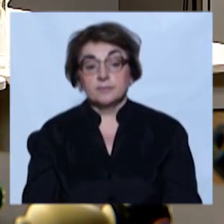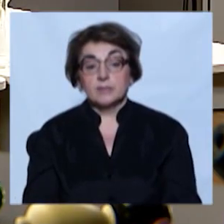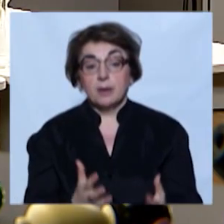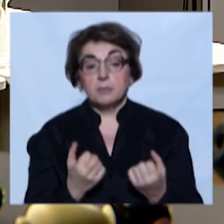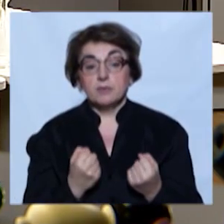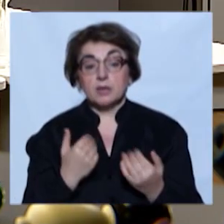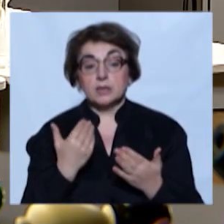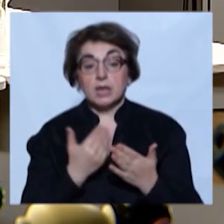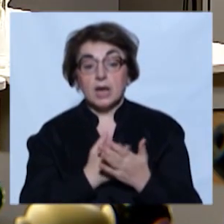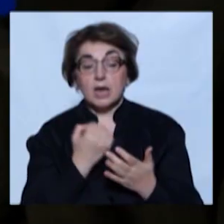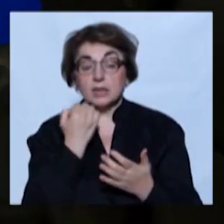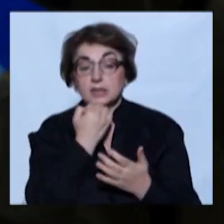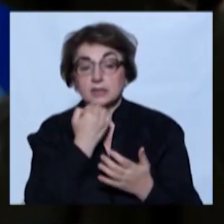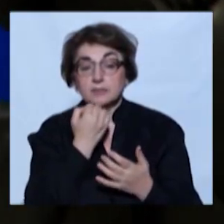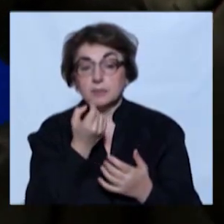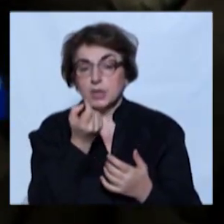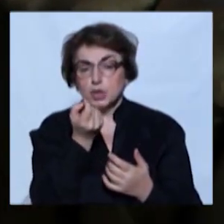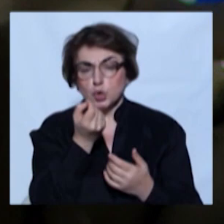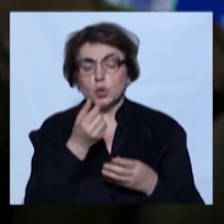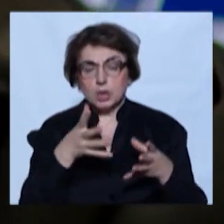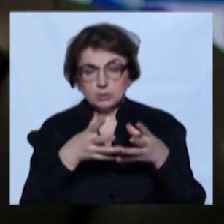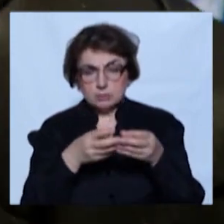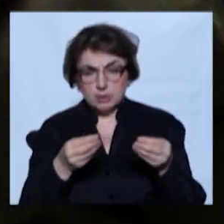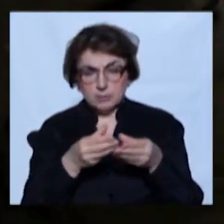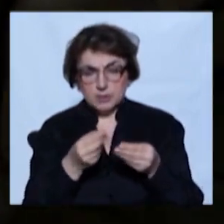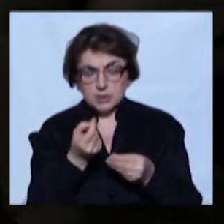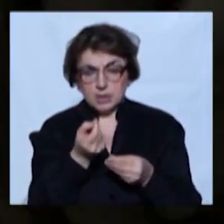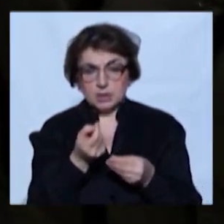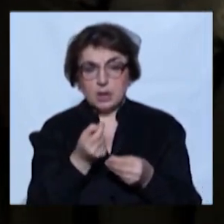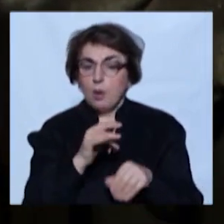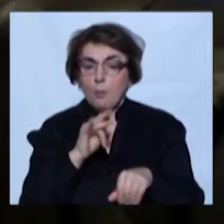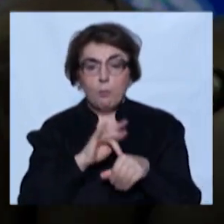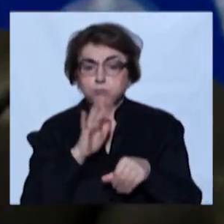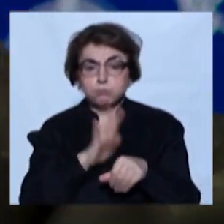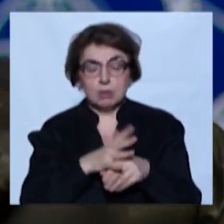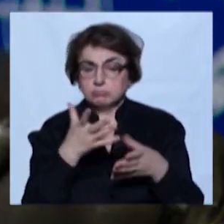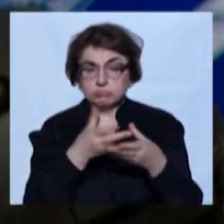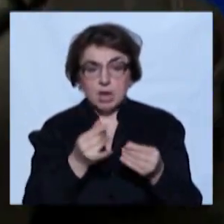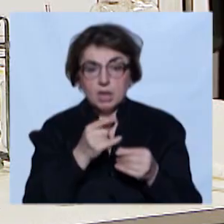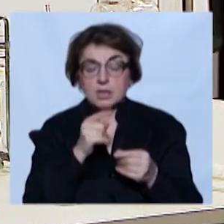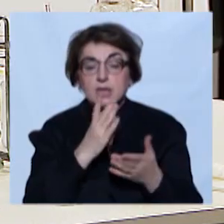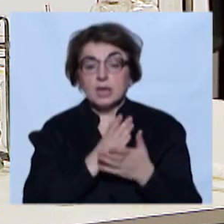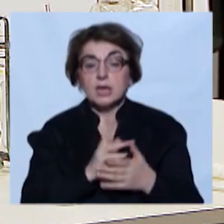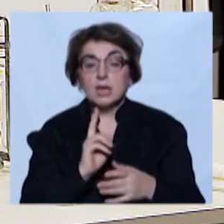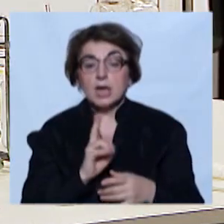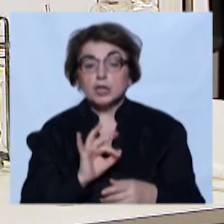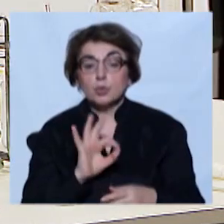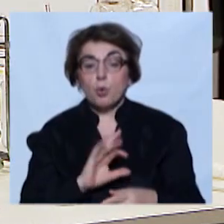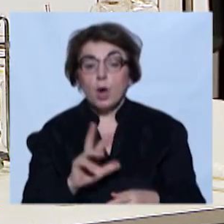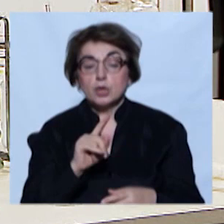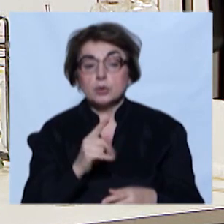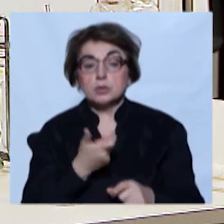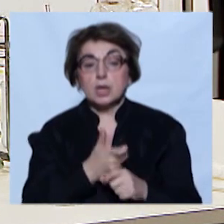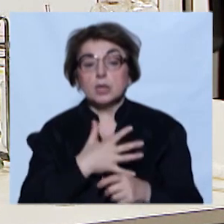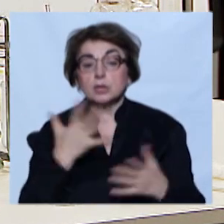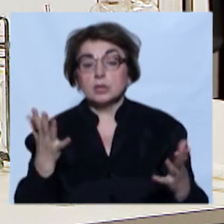მივიღეთ ახალი ნივთიერება, მცირედ ხსნადია, თქვენ კარგად ხედავთ. ეს არის კალციუმი H2, რომელსაც ძალიან დიდი გამოყენება